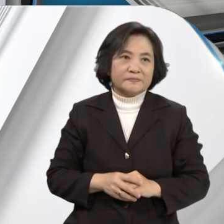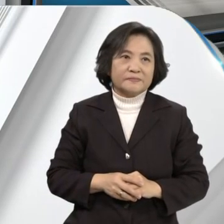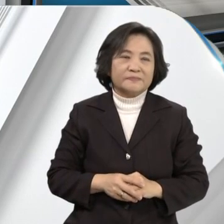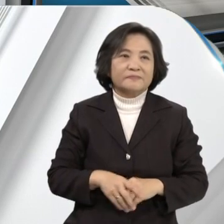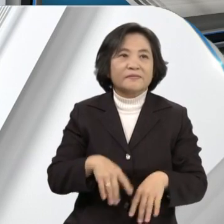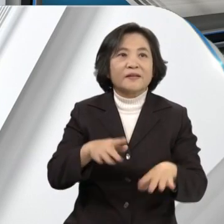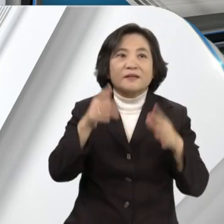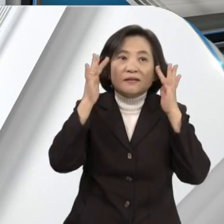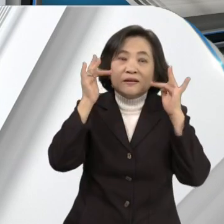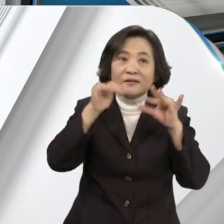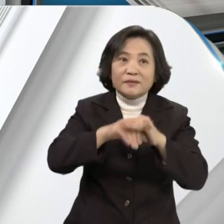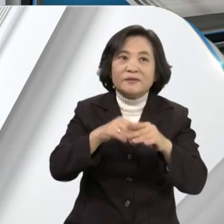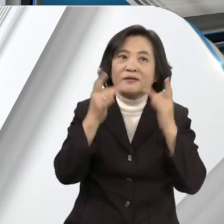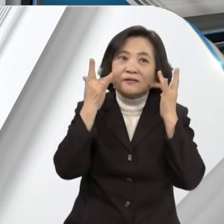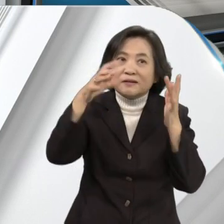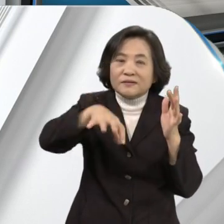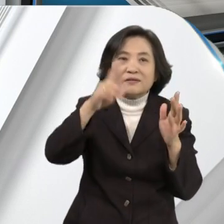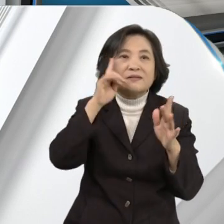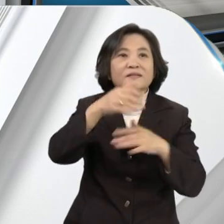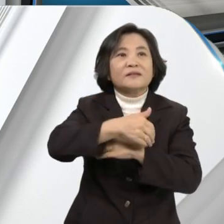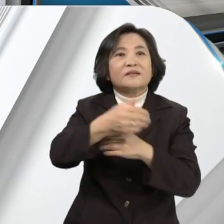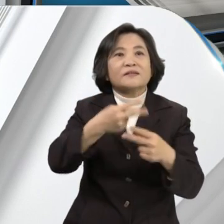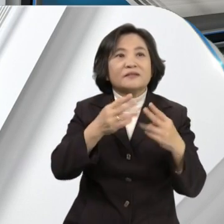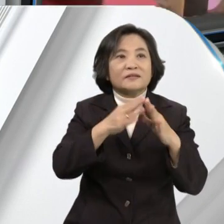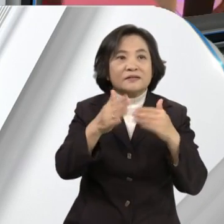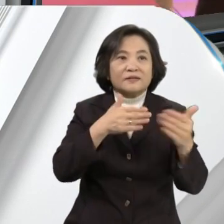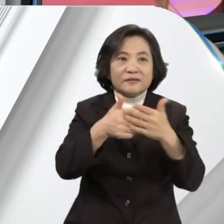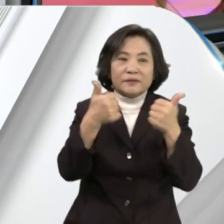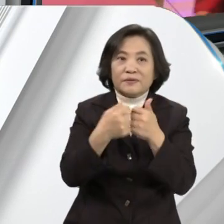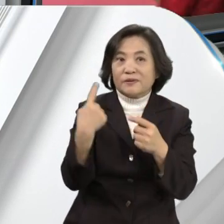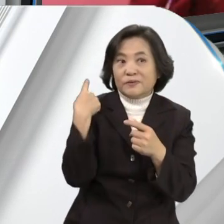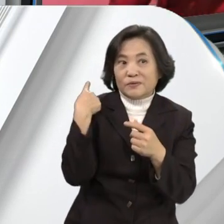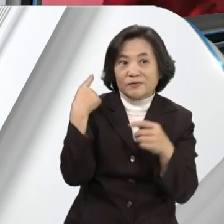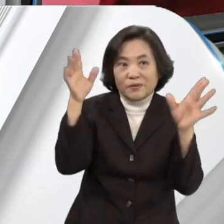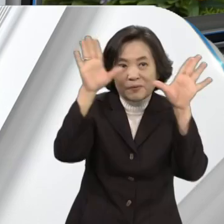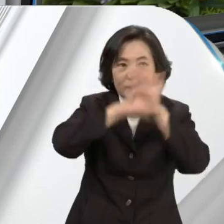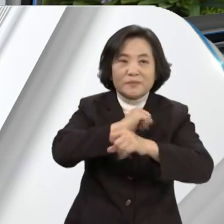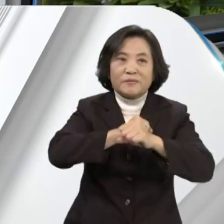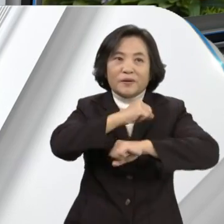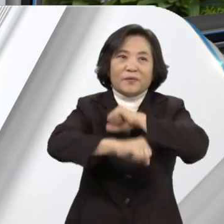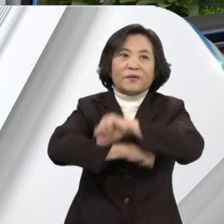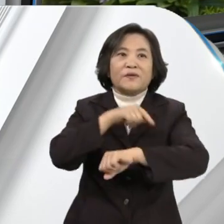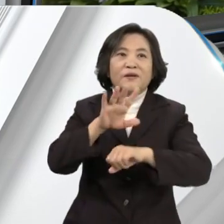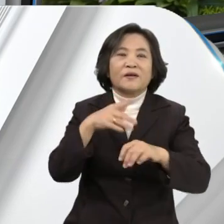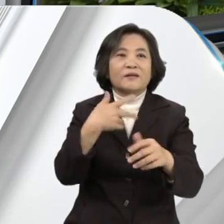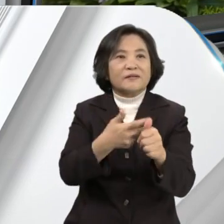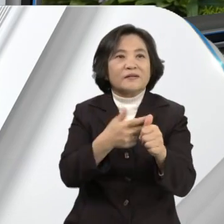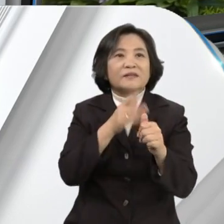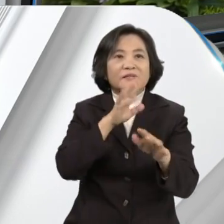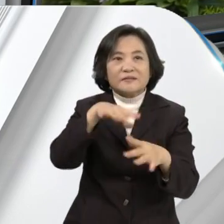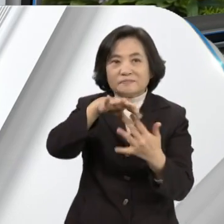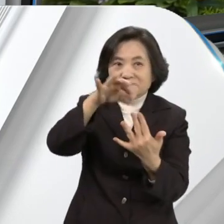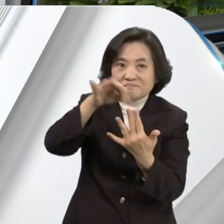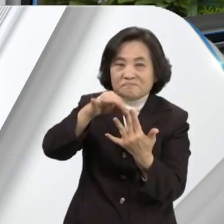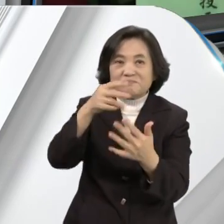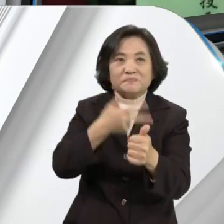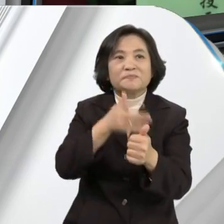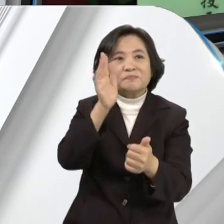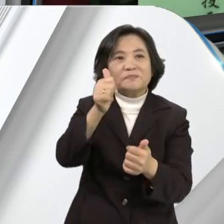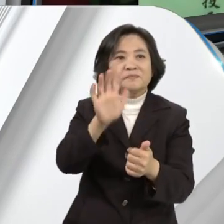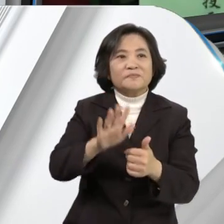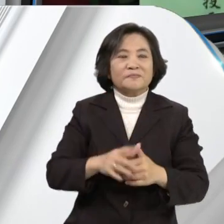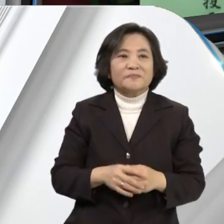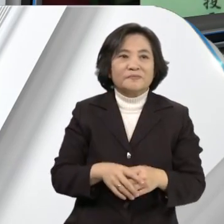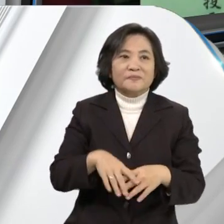而且地方的客家焦点来看到，南投站初段今年客家消费初案不举办非常大会，同时也进行立竿